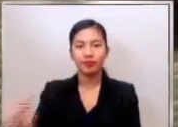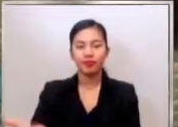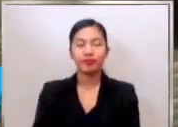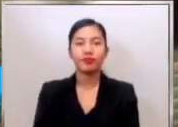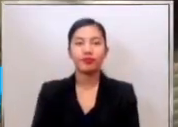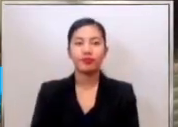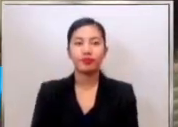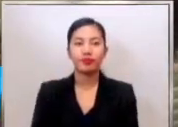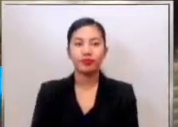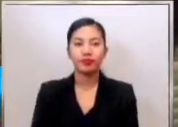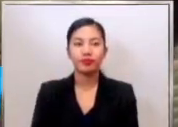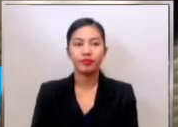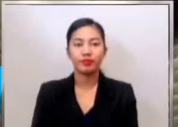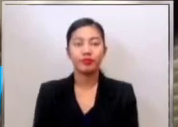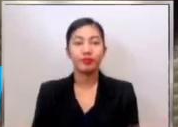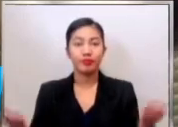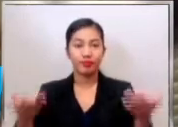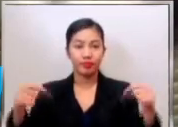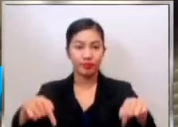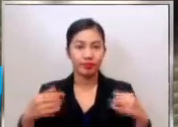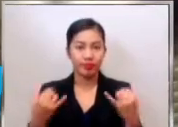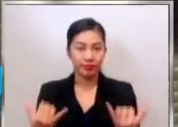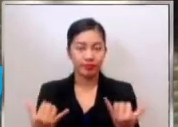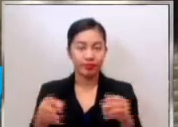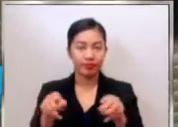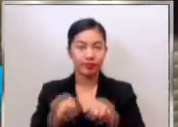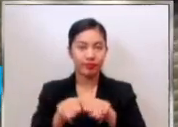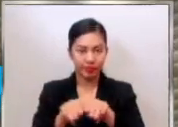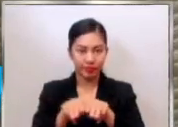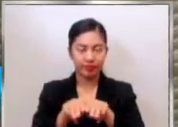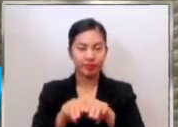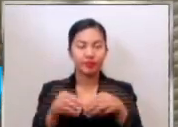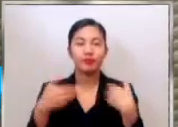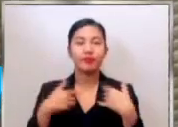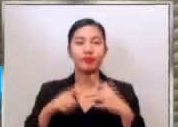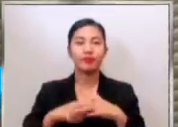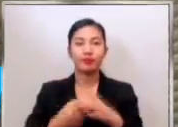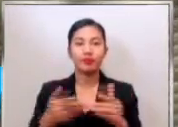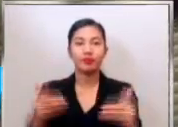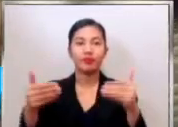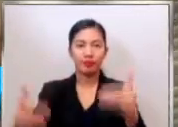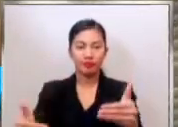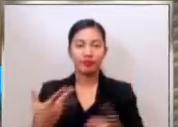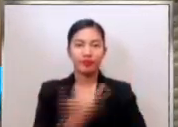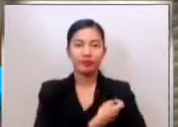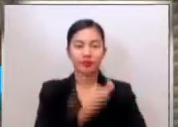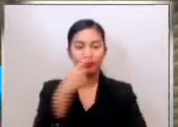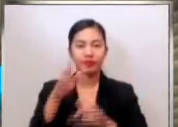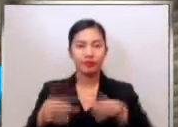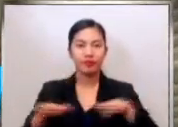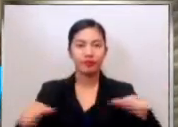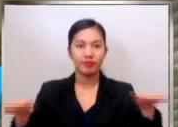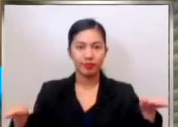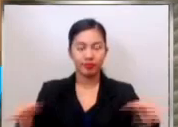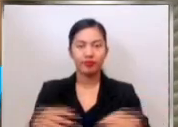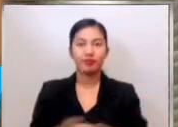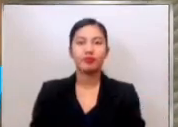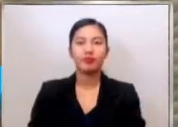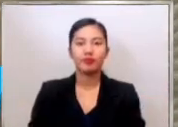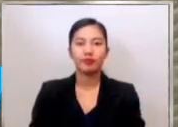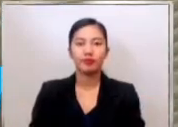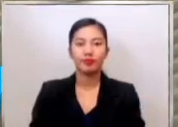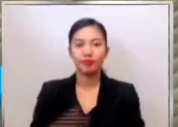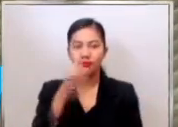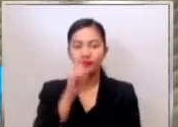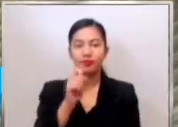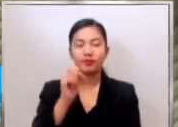Tony, nandito tayo ngayon sa Marikina kung saan sinimula na rin ang bakunahan sa pediatric AP priority group o yung mga edad 12 to